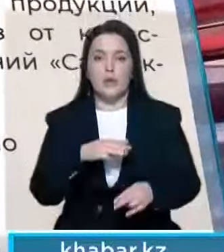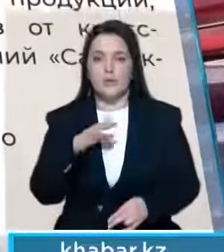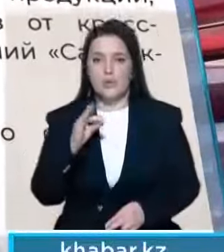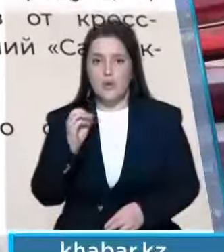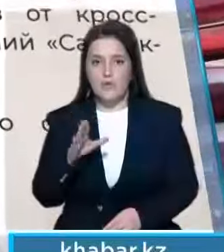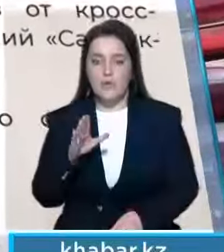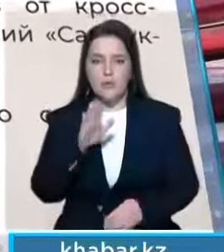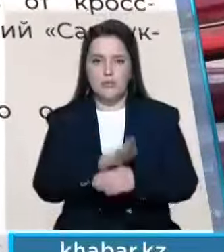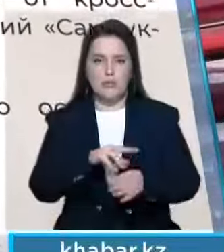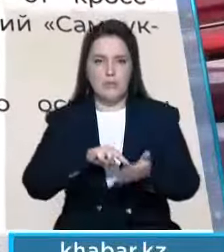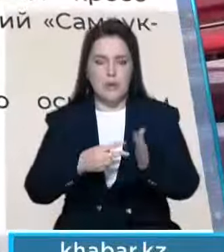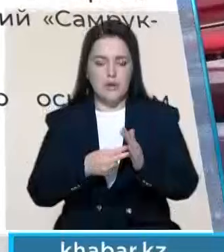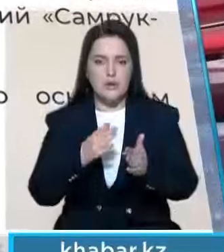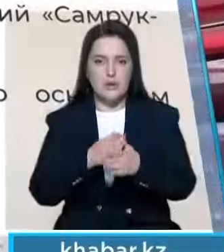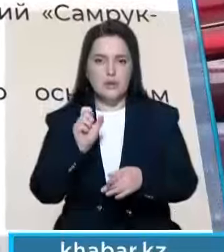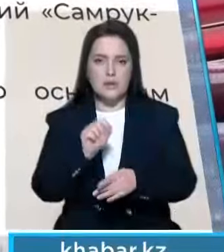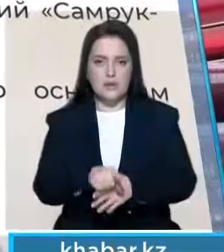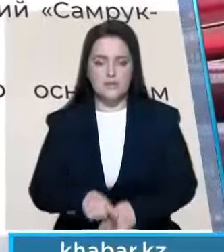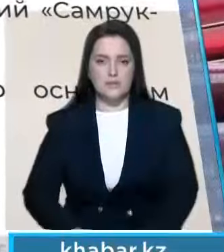токаев поставил ряд